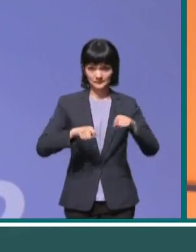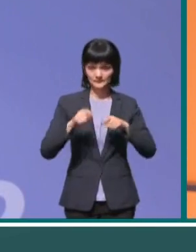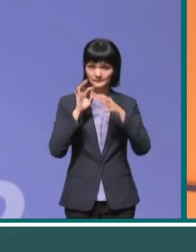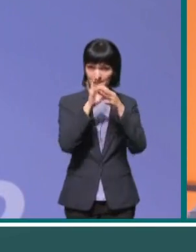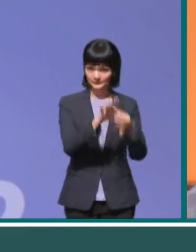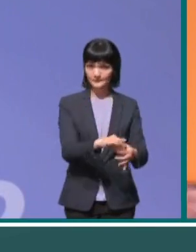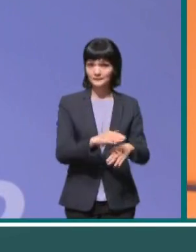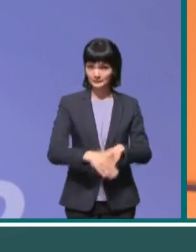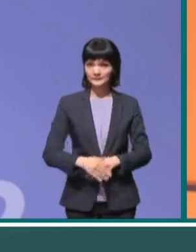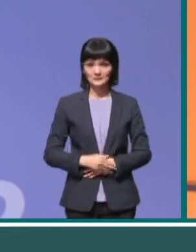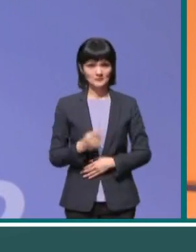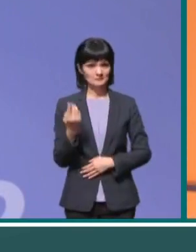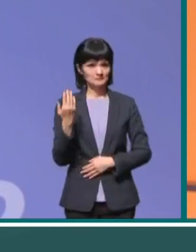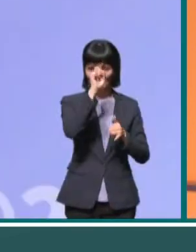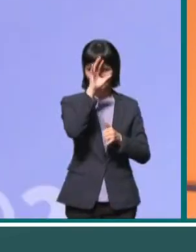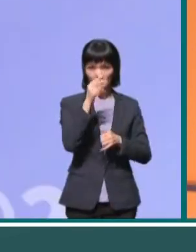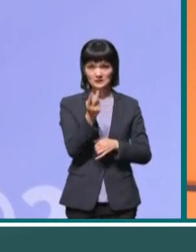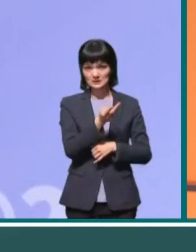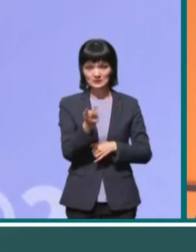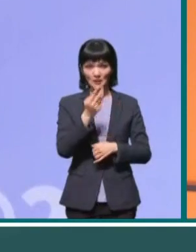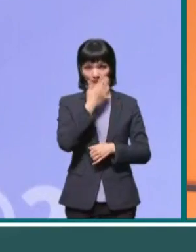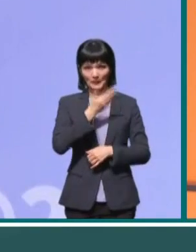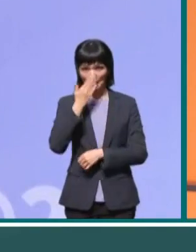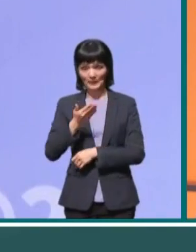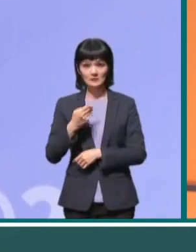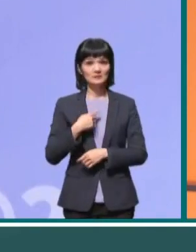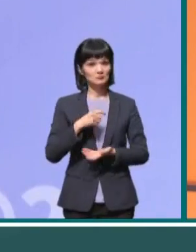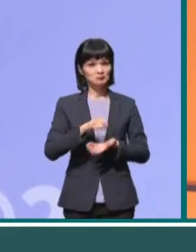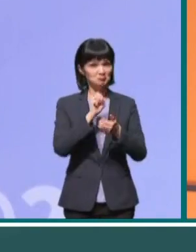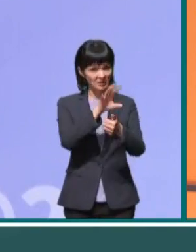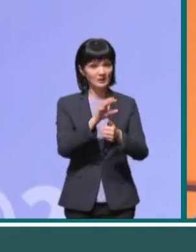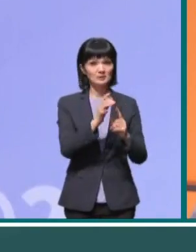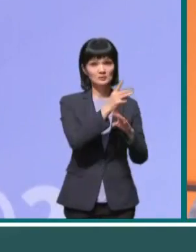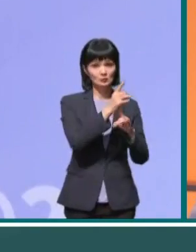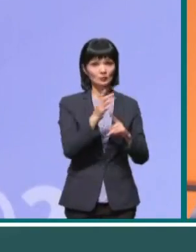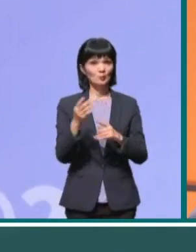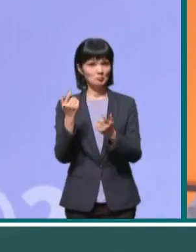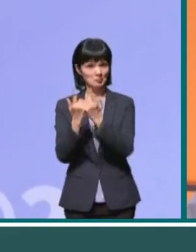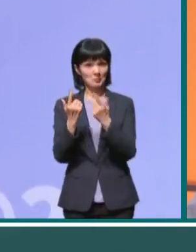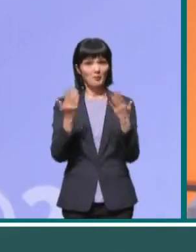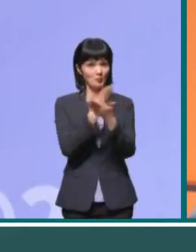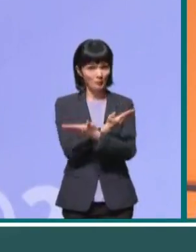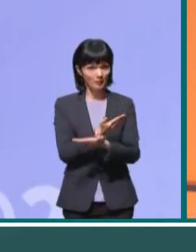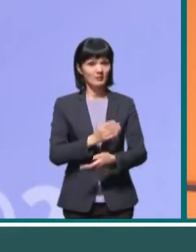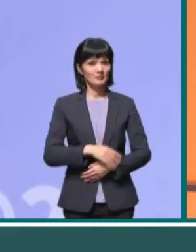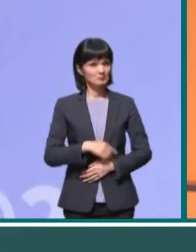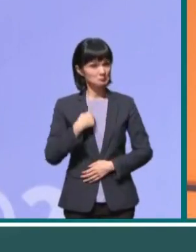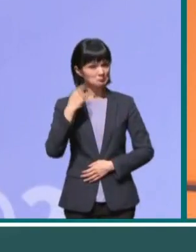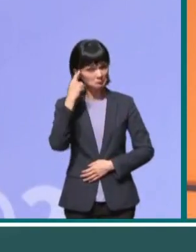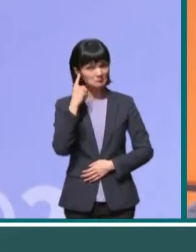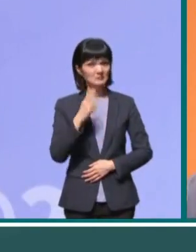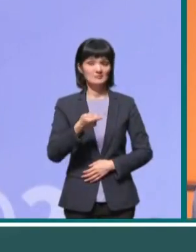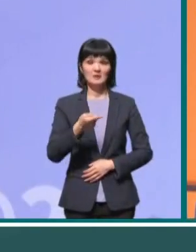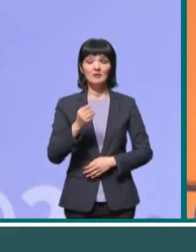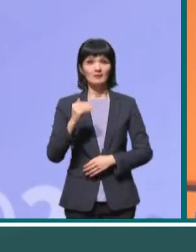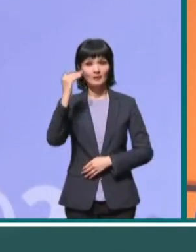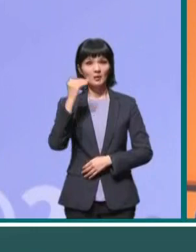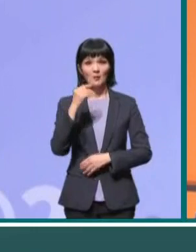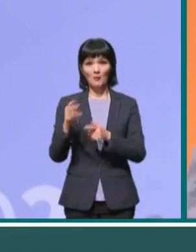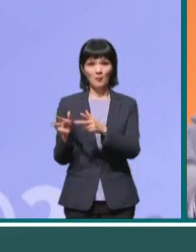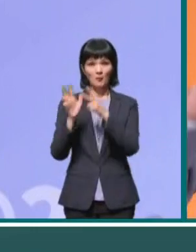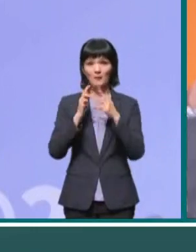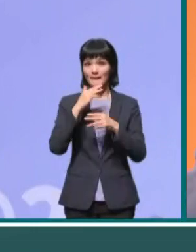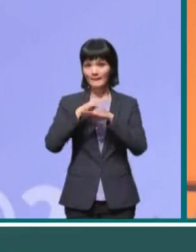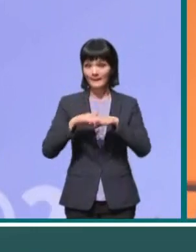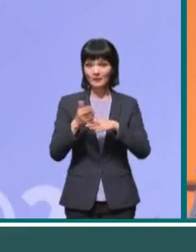醒。之后讲话整个气势都训掉，然后他后面发生很多奇怪的一个状况啊，例如说黄珊珊问到限电的问题，他是指着蒋万安